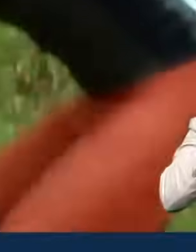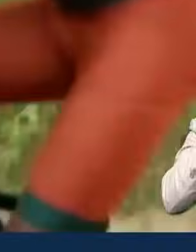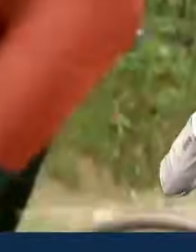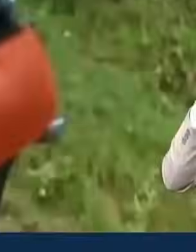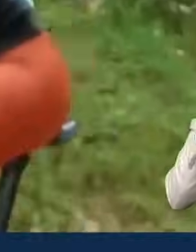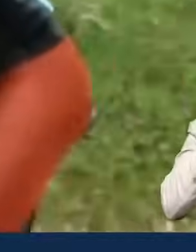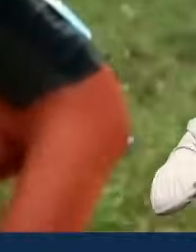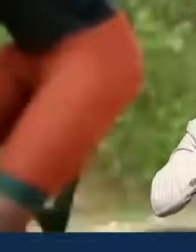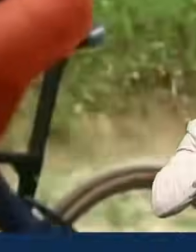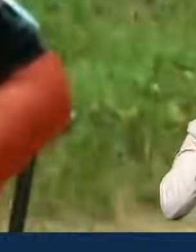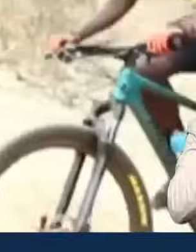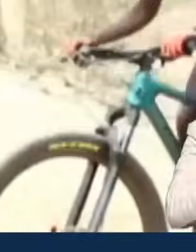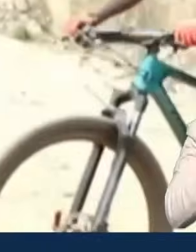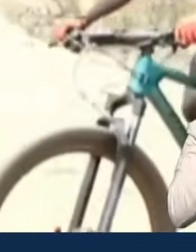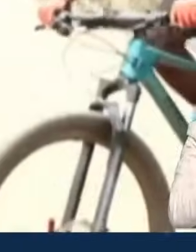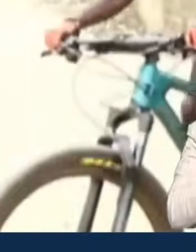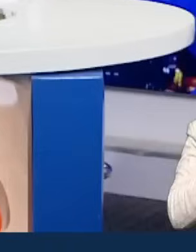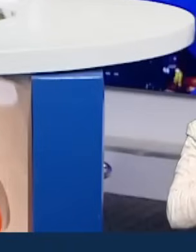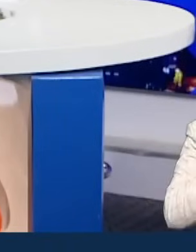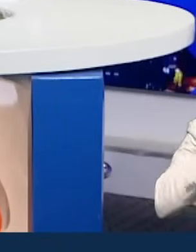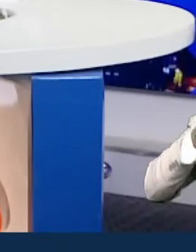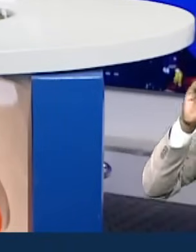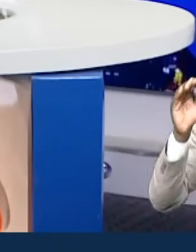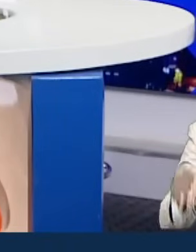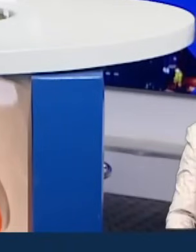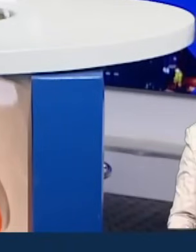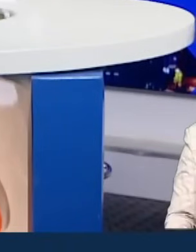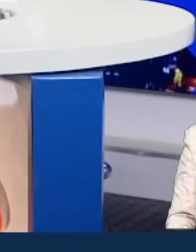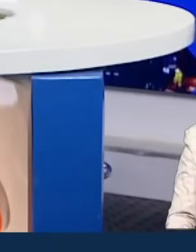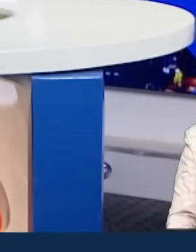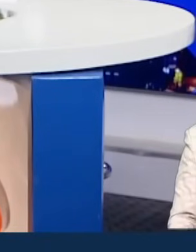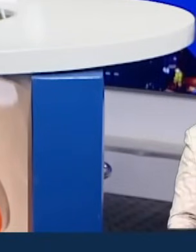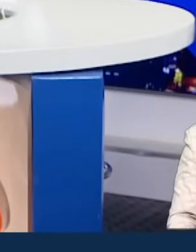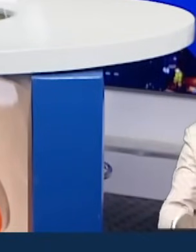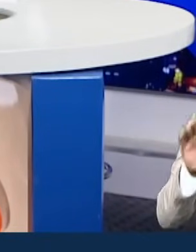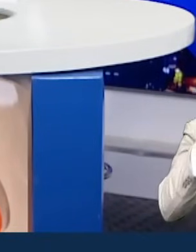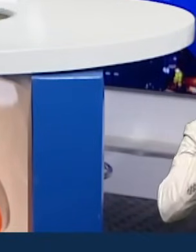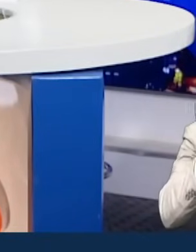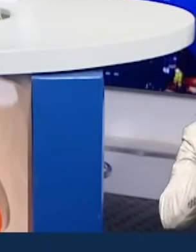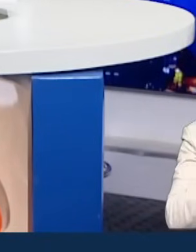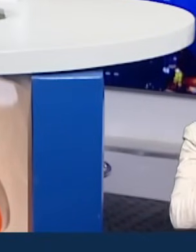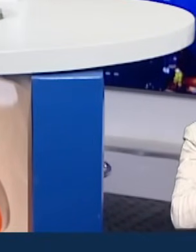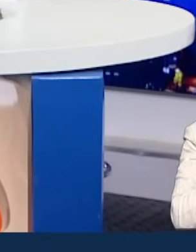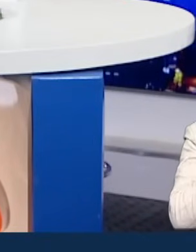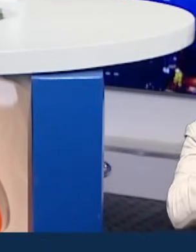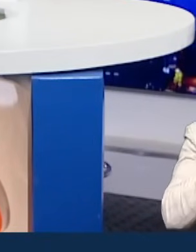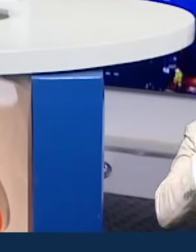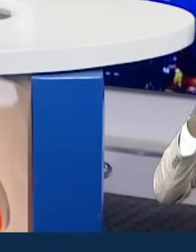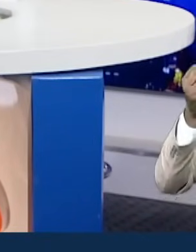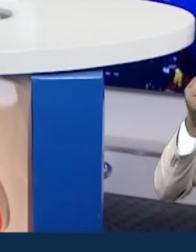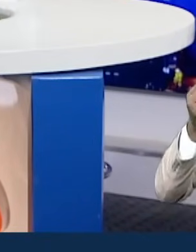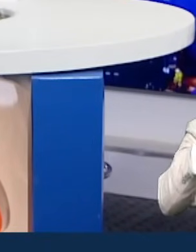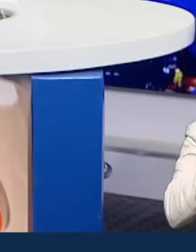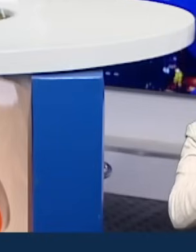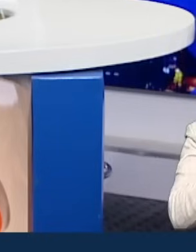karere ka Gicumbi. Bona ushatse wasezerera umugaragu wa gataha urakoze cyane mbere yo kutaha ariko reka banza ubume